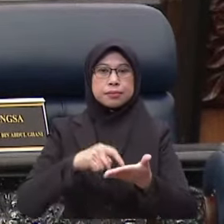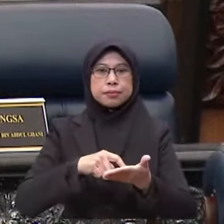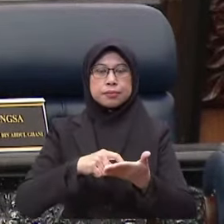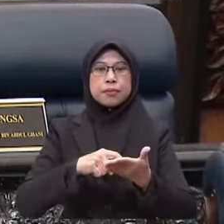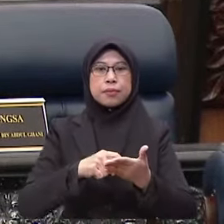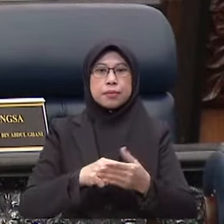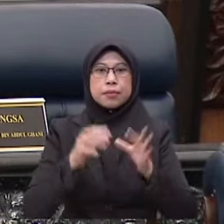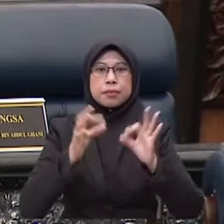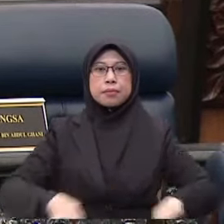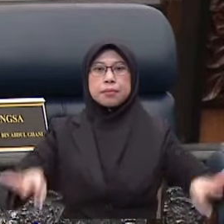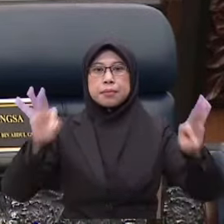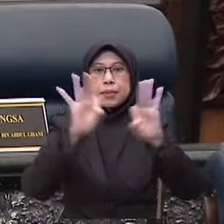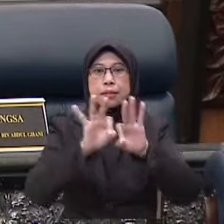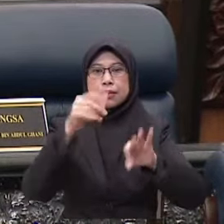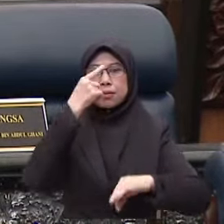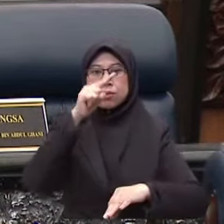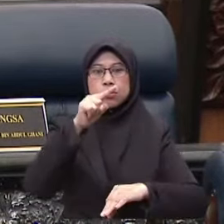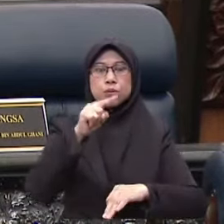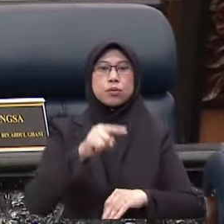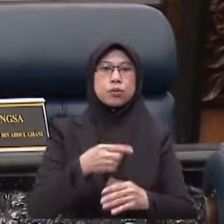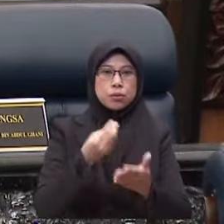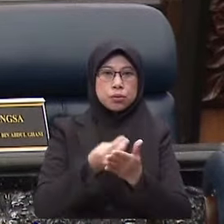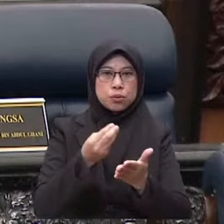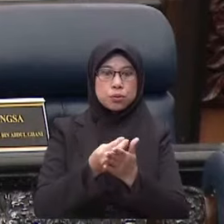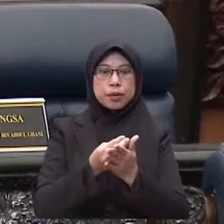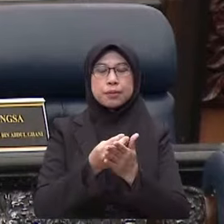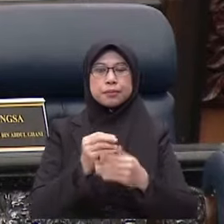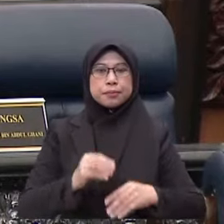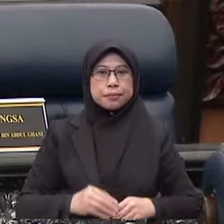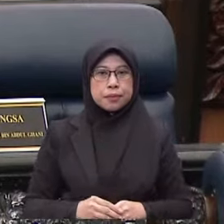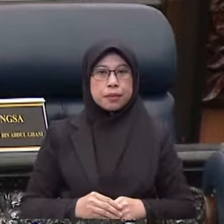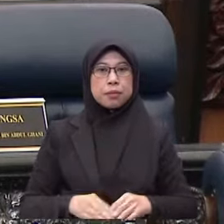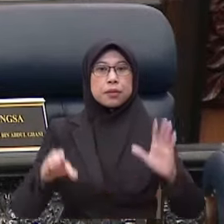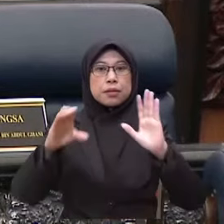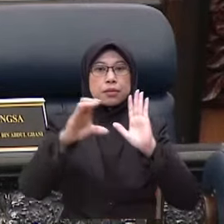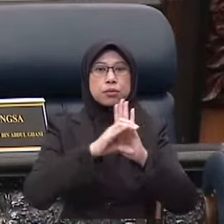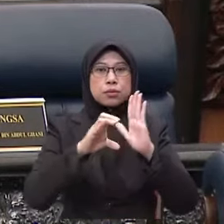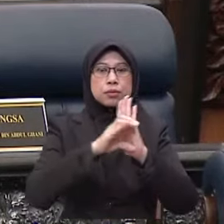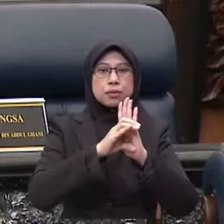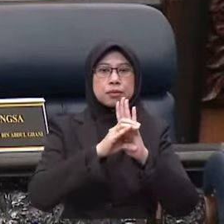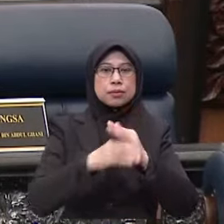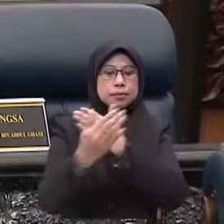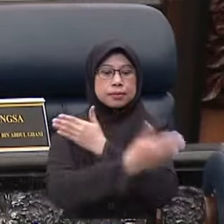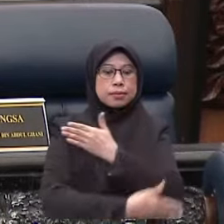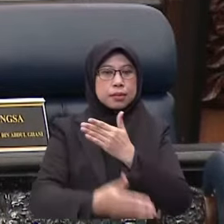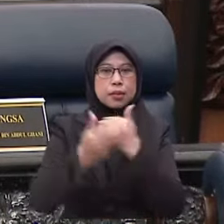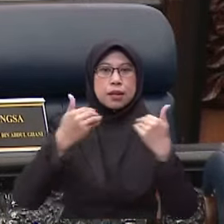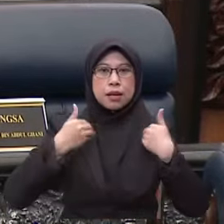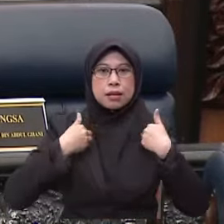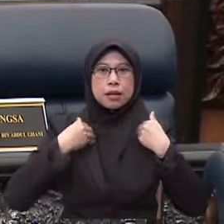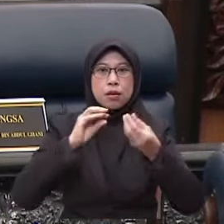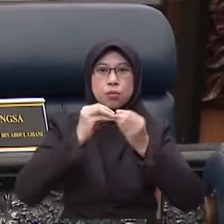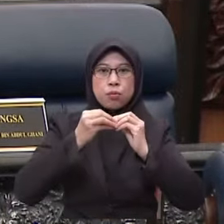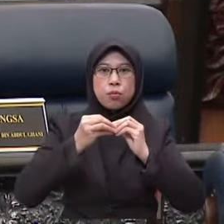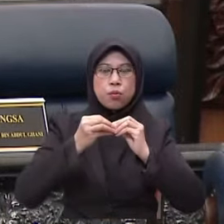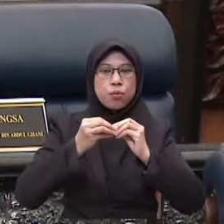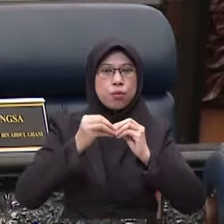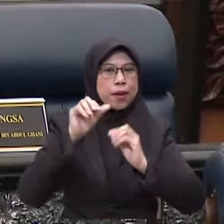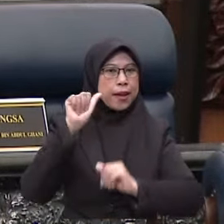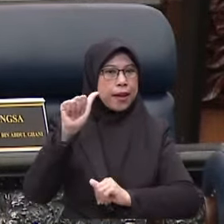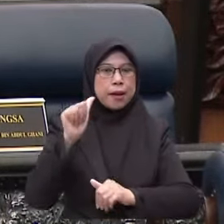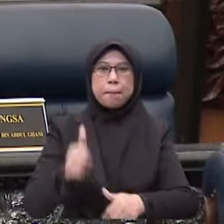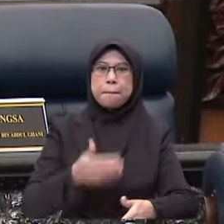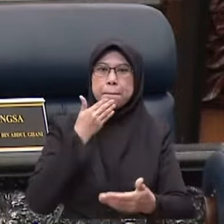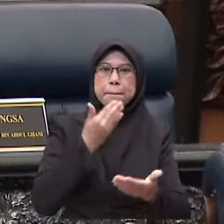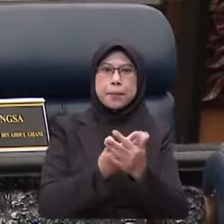memainkan peranan yang penting bagi mata Wang negara tersebut sebagai contoh negara yang mempunyai rating triple a